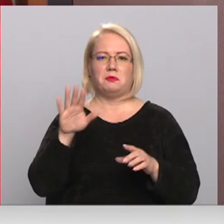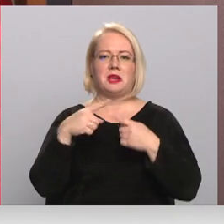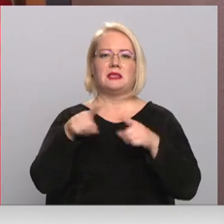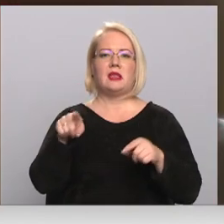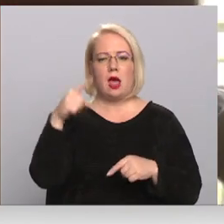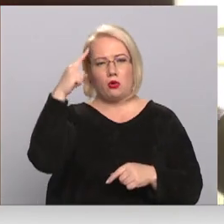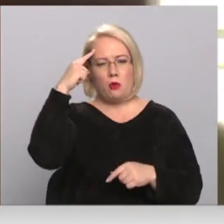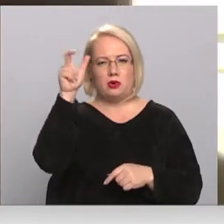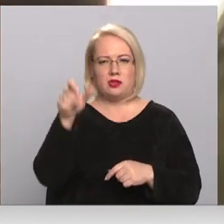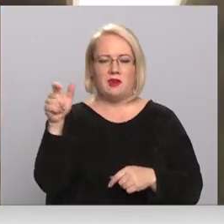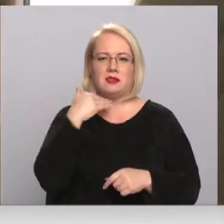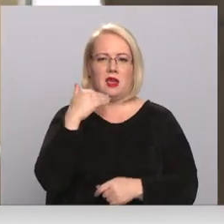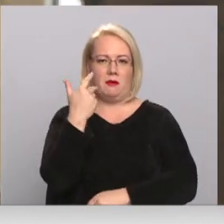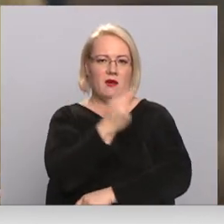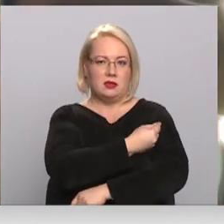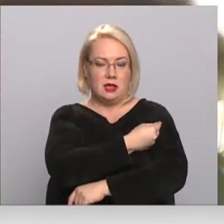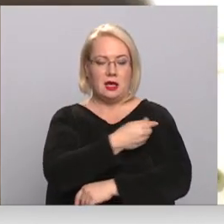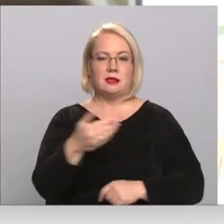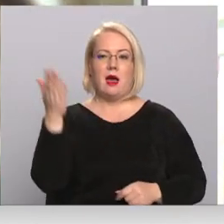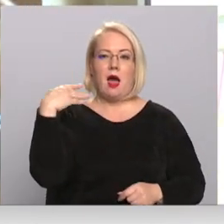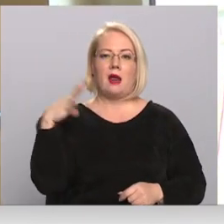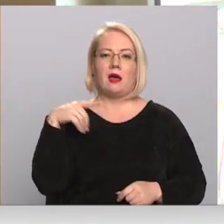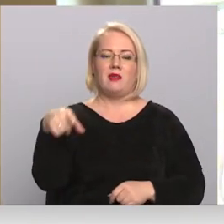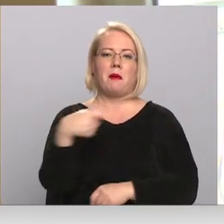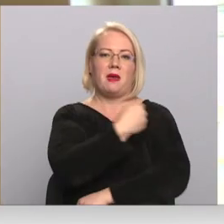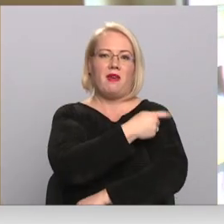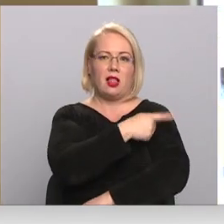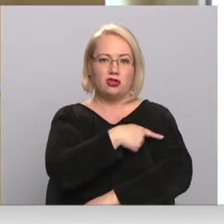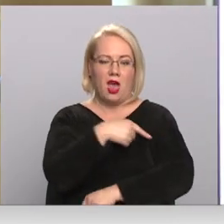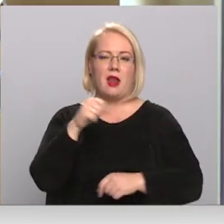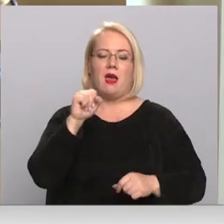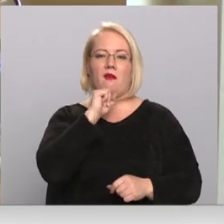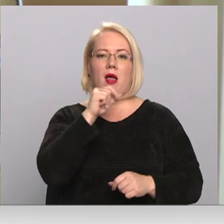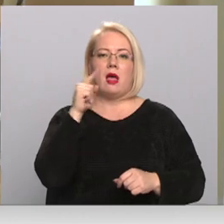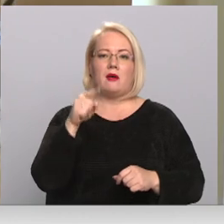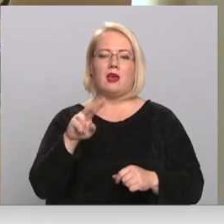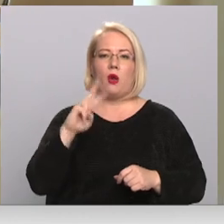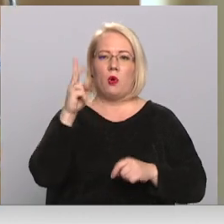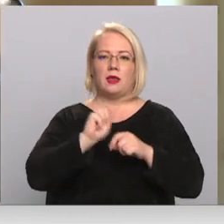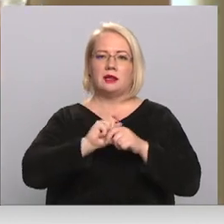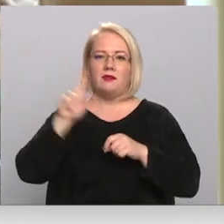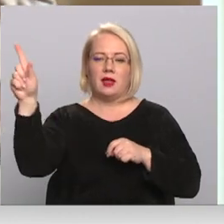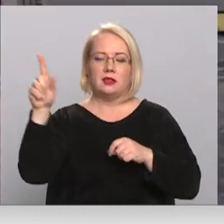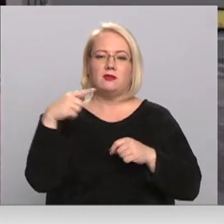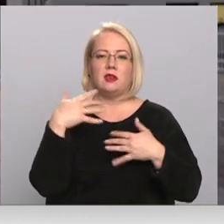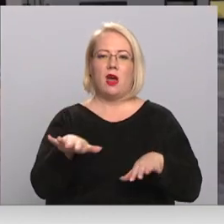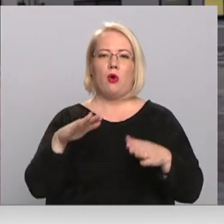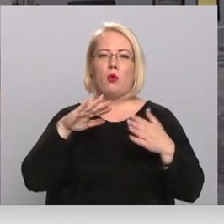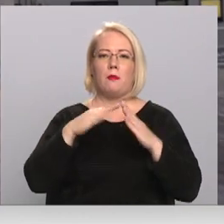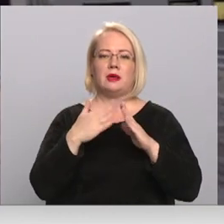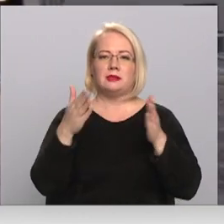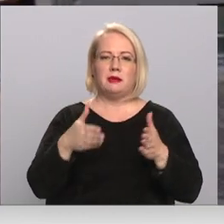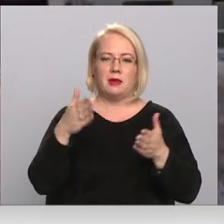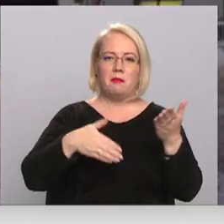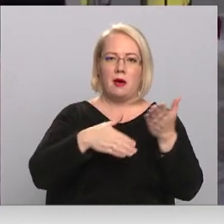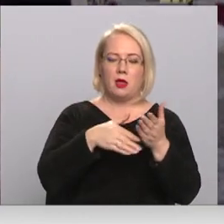to virusu. Savulaik Inga bijusi felčere. Pandēmijas otrais vilnis atmodinājis seno mūzu medicīnu. Jelgavas pilsētas slimnīcā gan